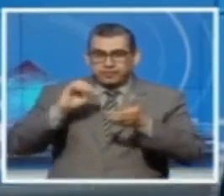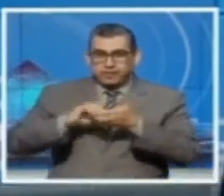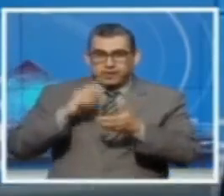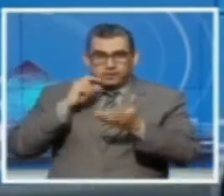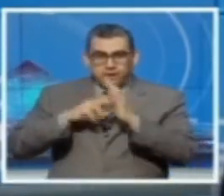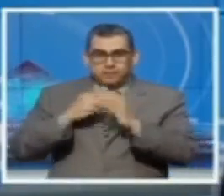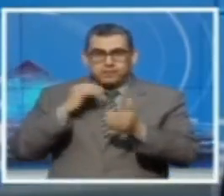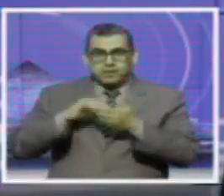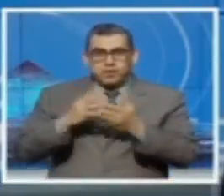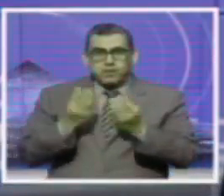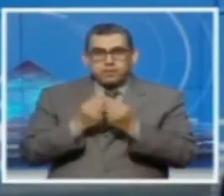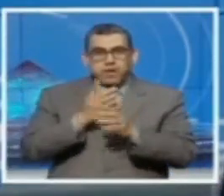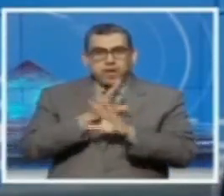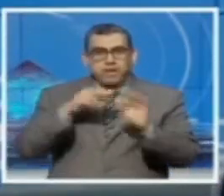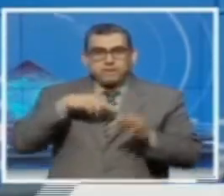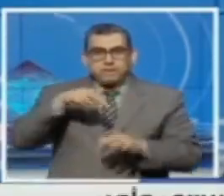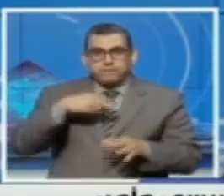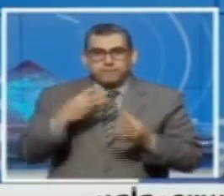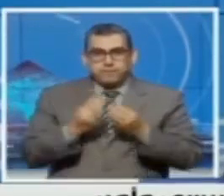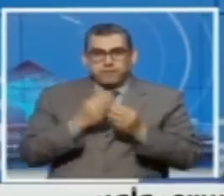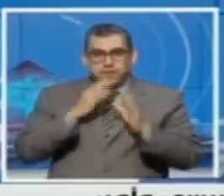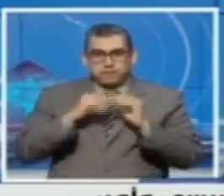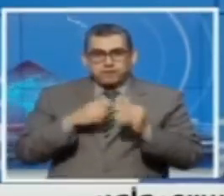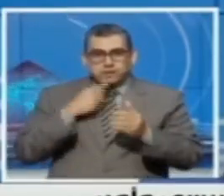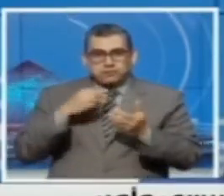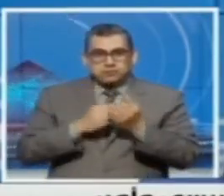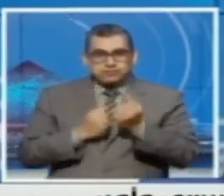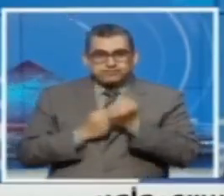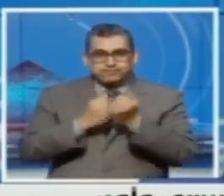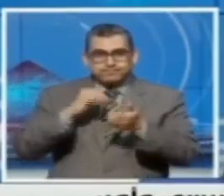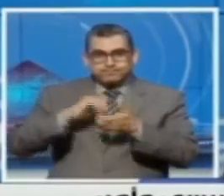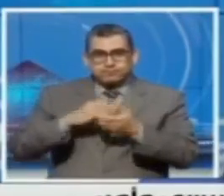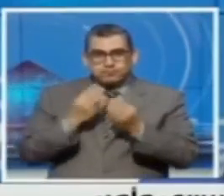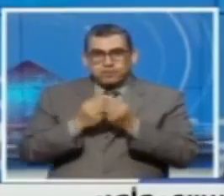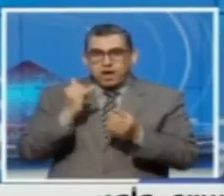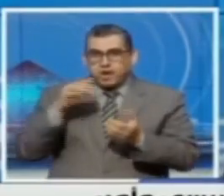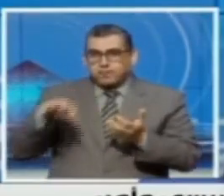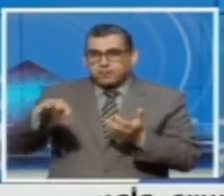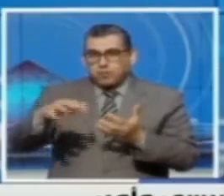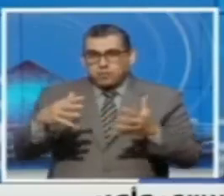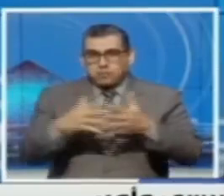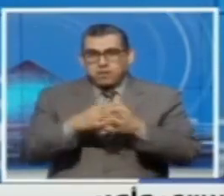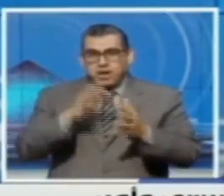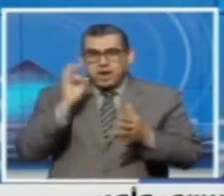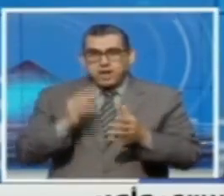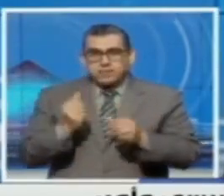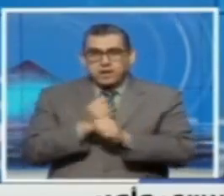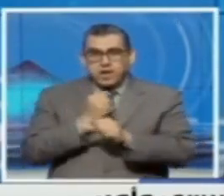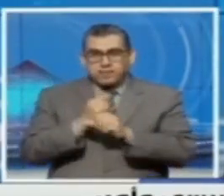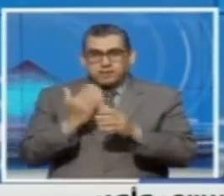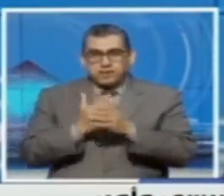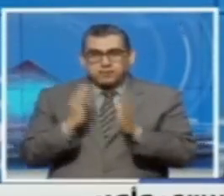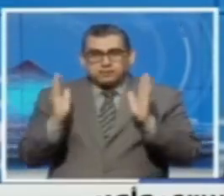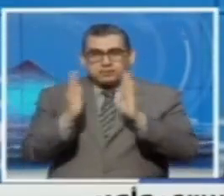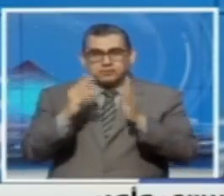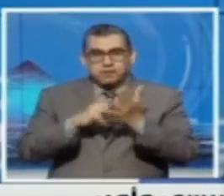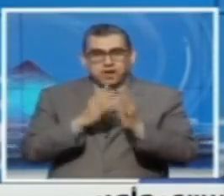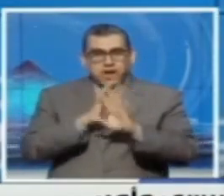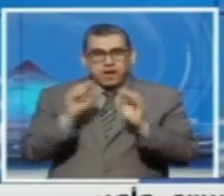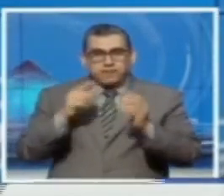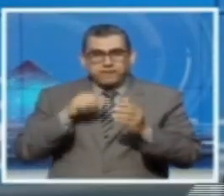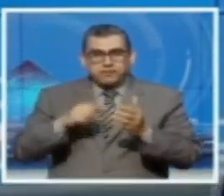التعاون الثنائي في مختلف المجالات وعلى ضرورة تكاتف وتضافر جهود الدول العربية للتعامل مع